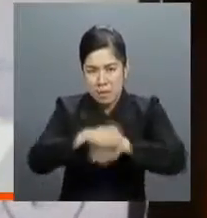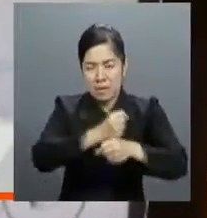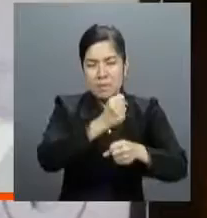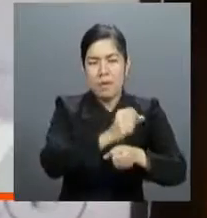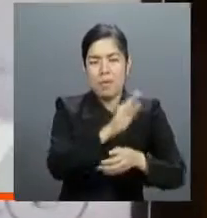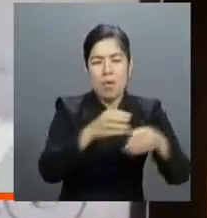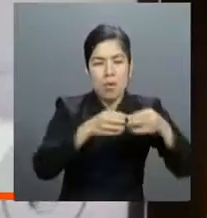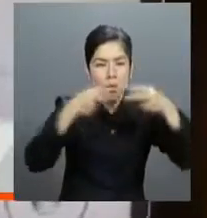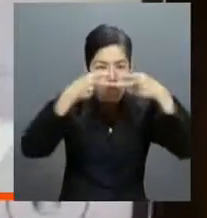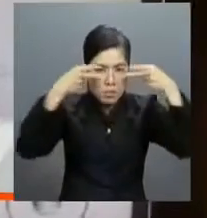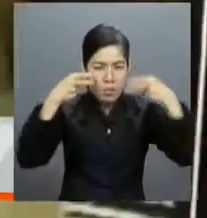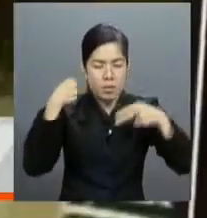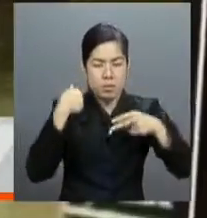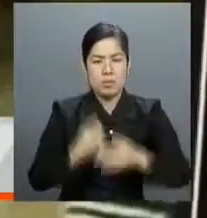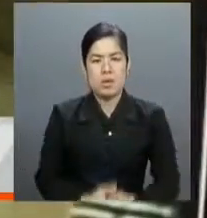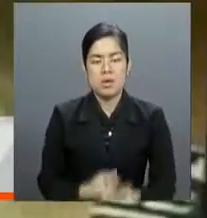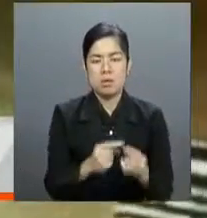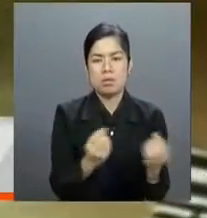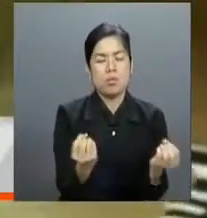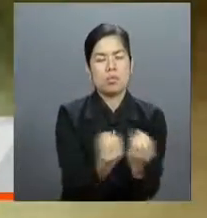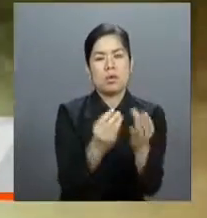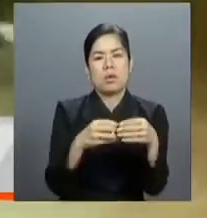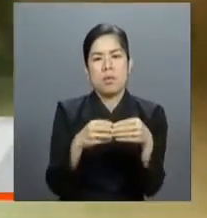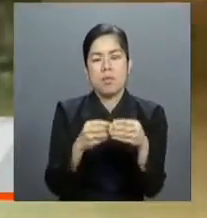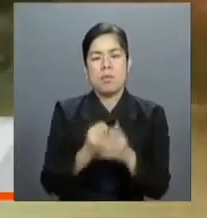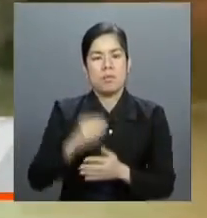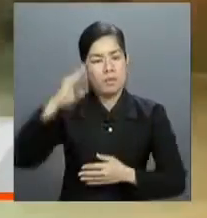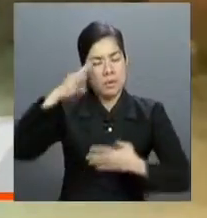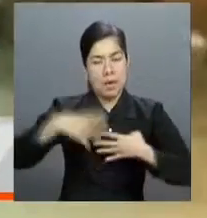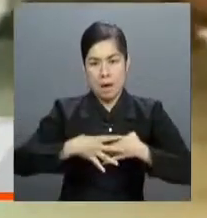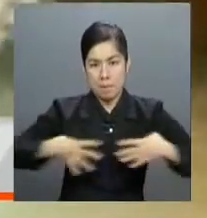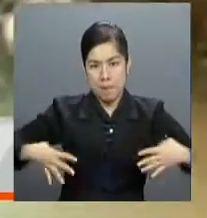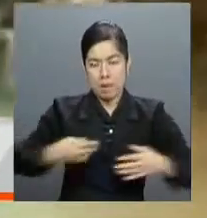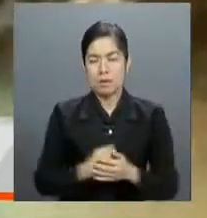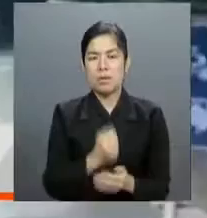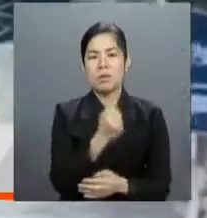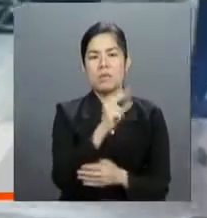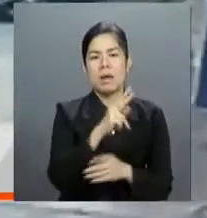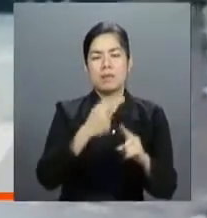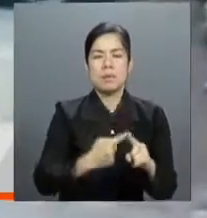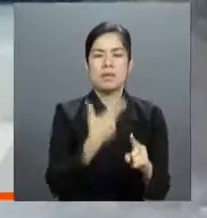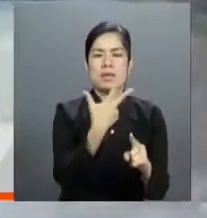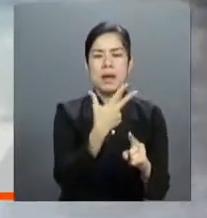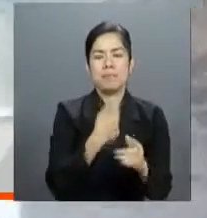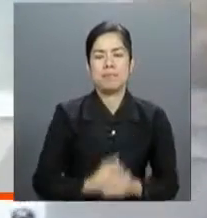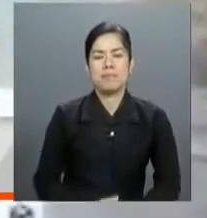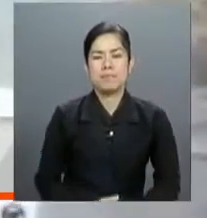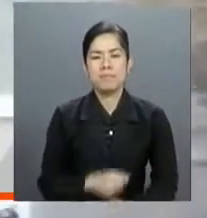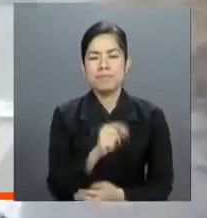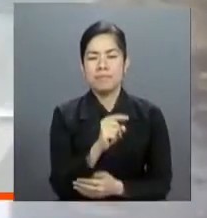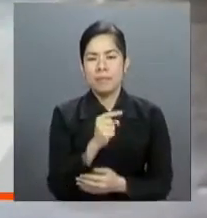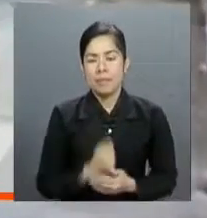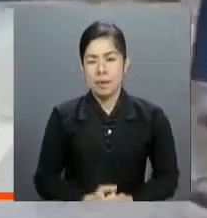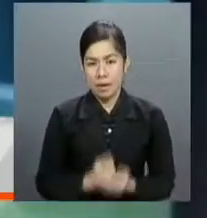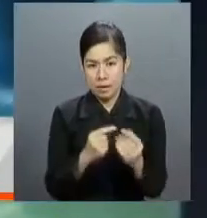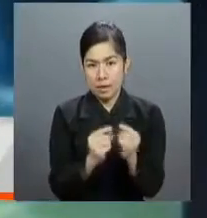พยาบาลเจาะไอร้องและโจมตีทหารพรานที่4816เมื่อวันที่13มีนาคมที่ผ่านมาเนื่องจากมีการ